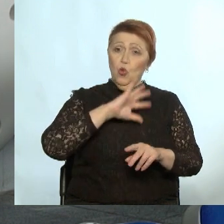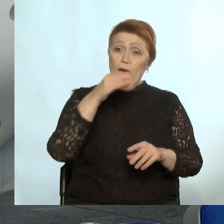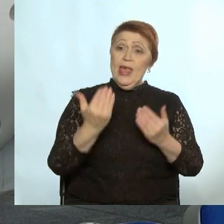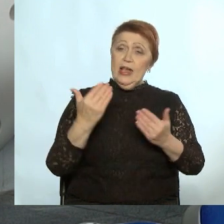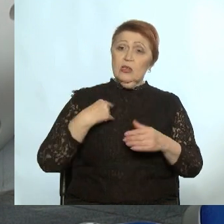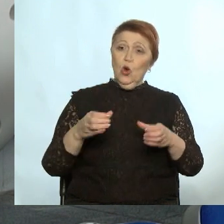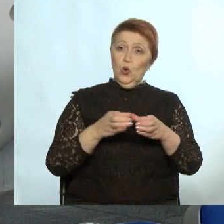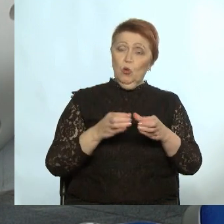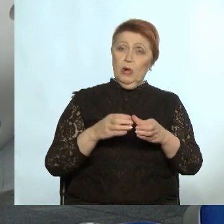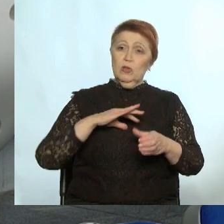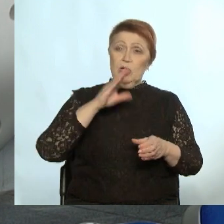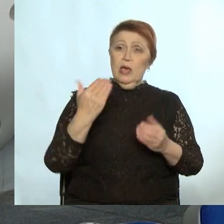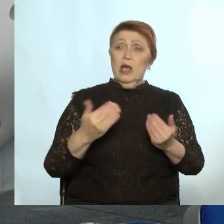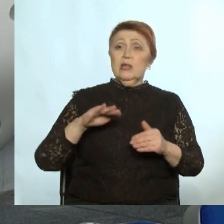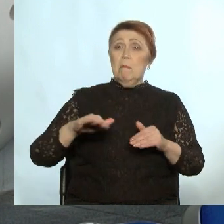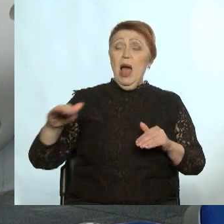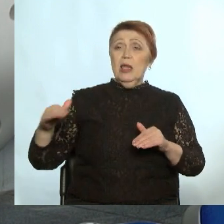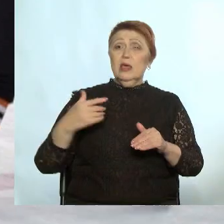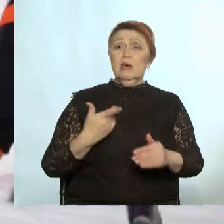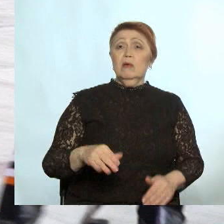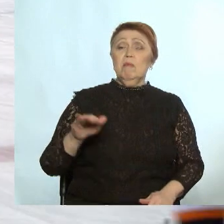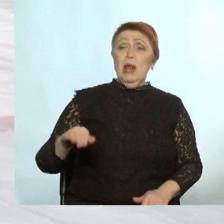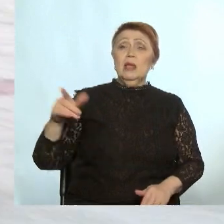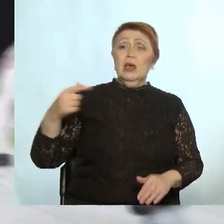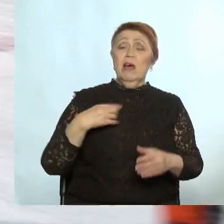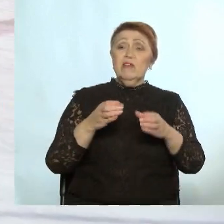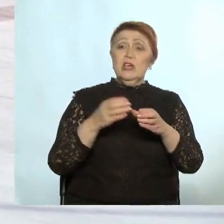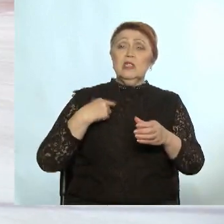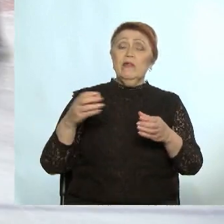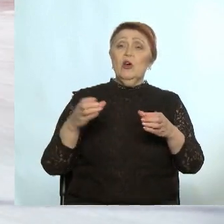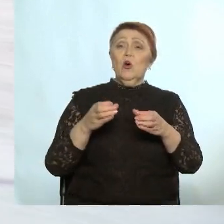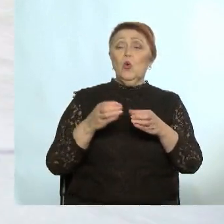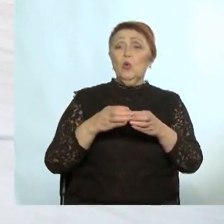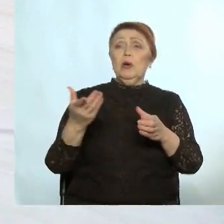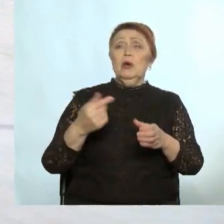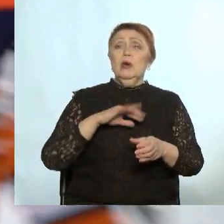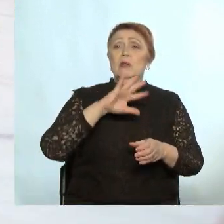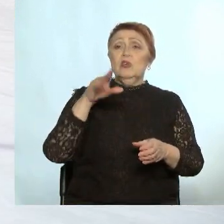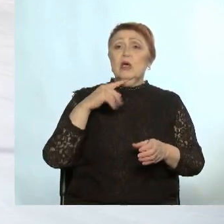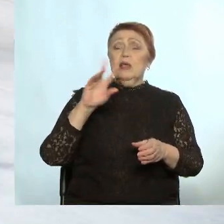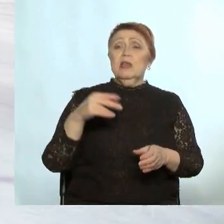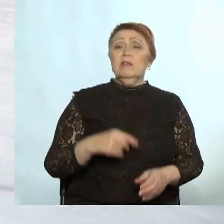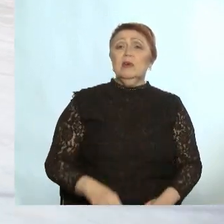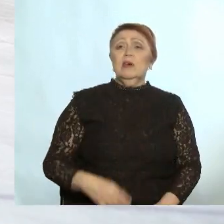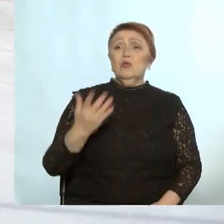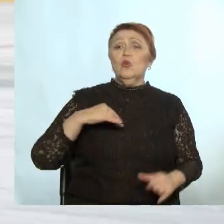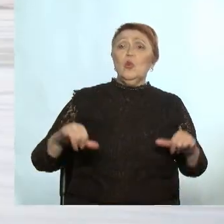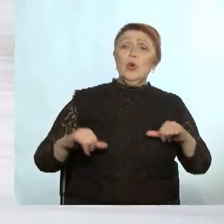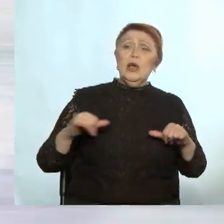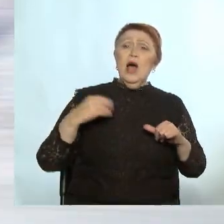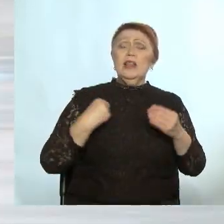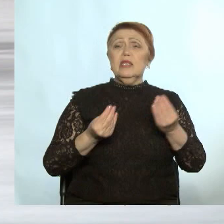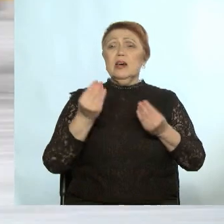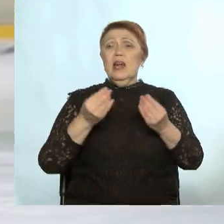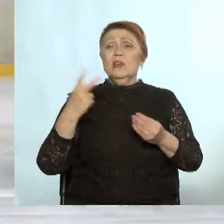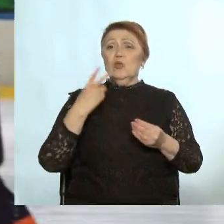Но дети маленькие в составе группы очень тяжело, потому что они все рядом, когда 20-30 человек, 40 сидит, они начинают баловаться, играться и особо на